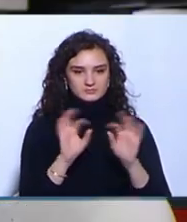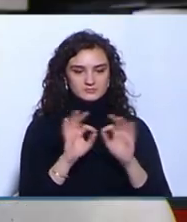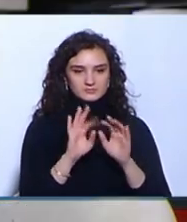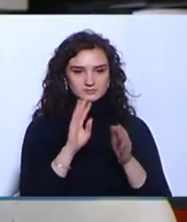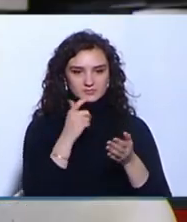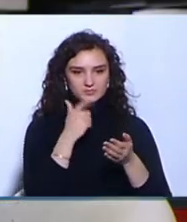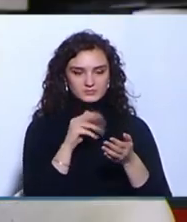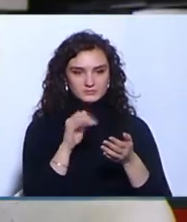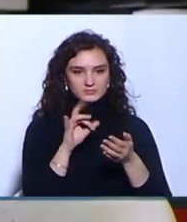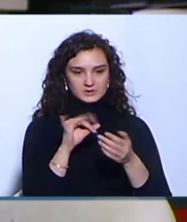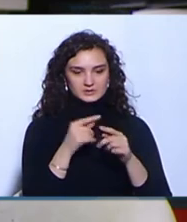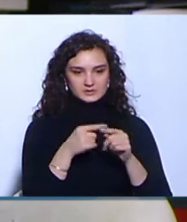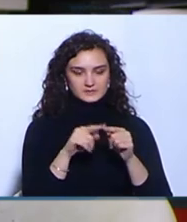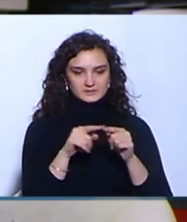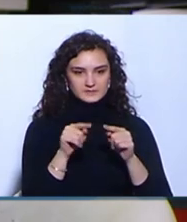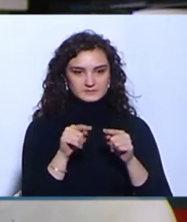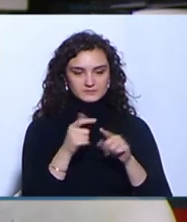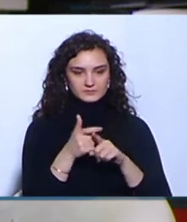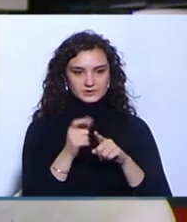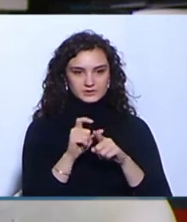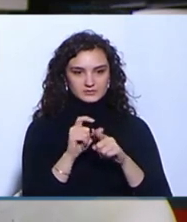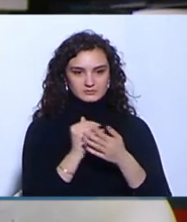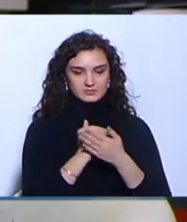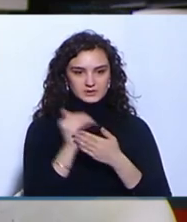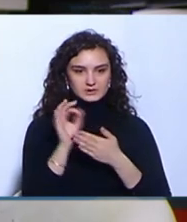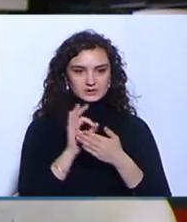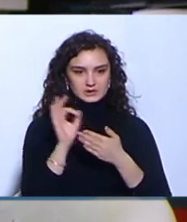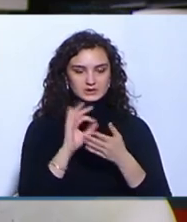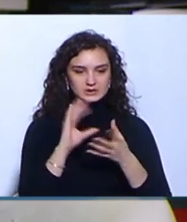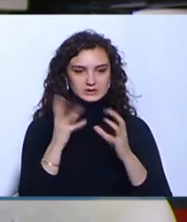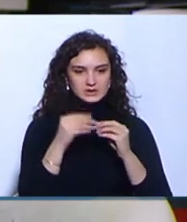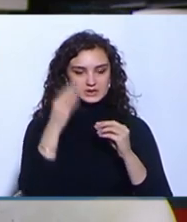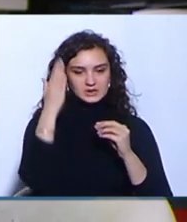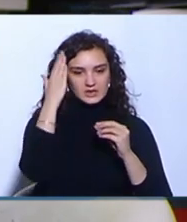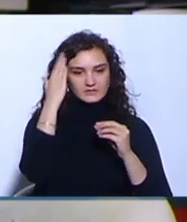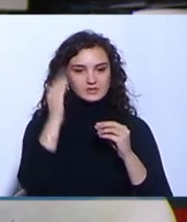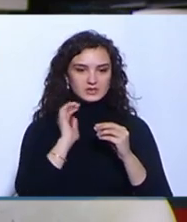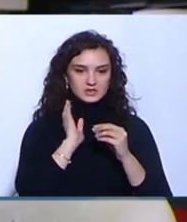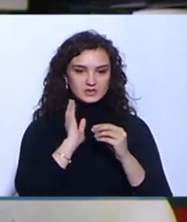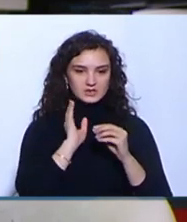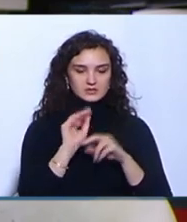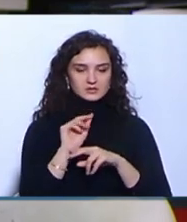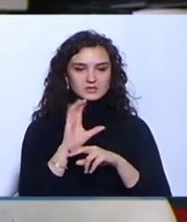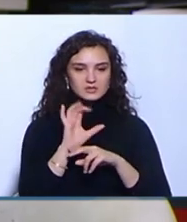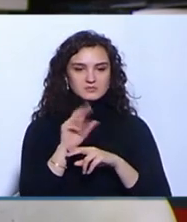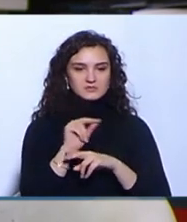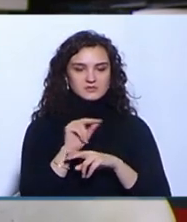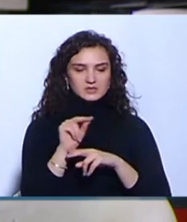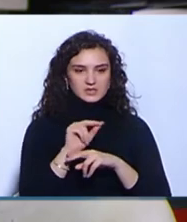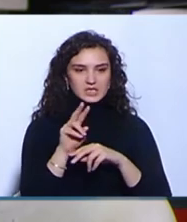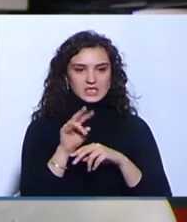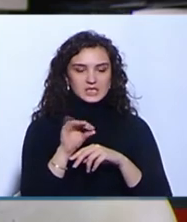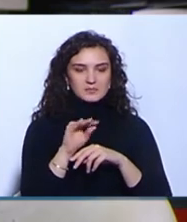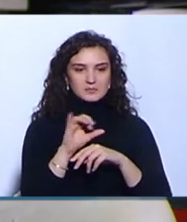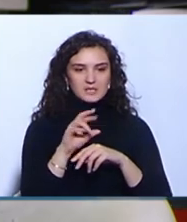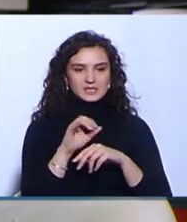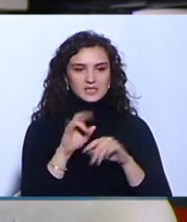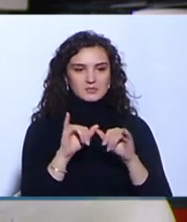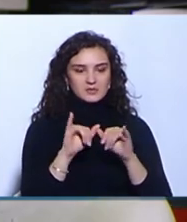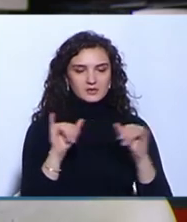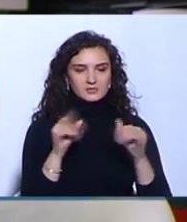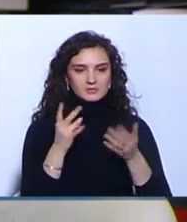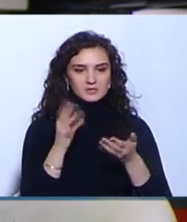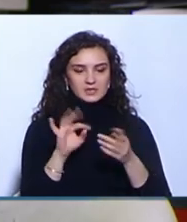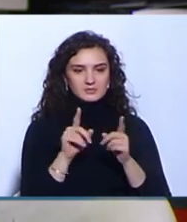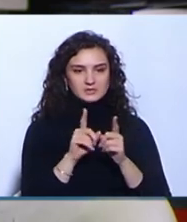ქალბატონო მარი. ისე იგი, ძალიან მაღალია სტატისტიკა თავკისრის სიმსივნეების მკურნალობის შემდეგ ლიმფედემის განვითარების.